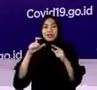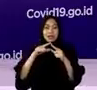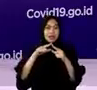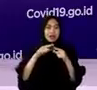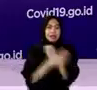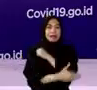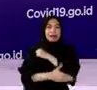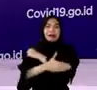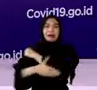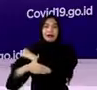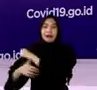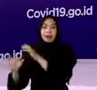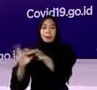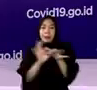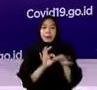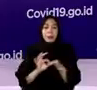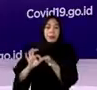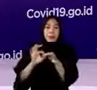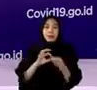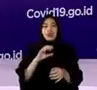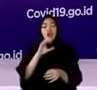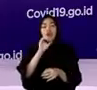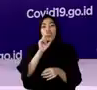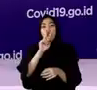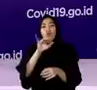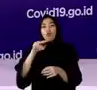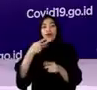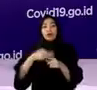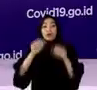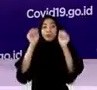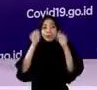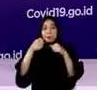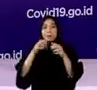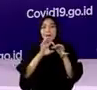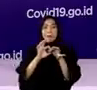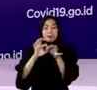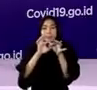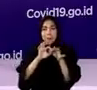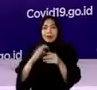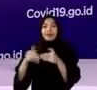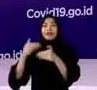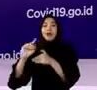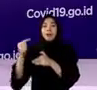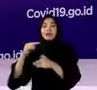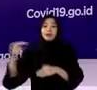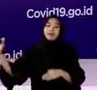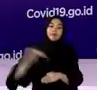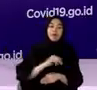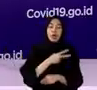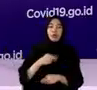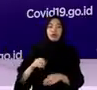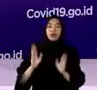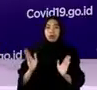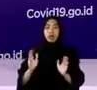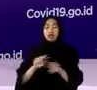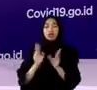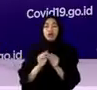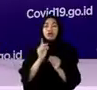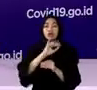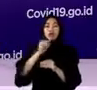kerjasama multilateral COVAX telah tiba di Indonesia. Dalam batch pertama ini, secara